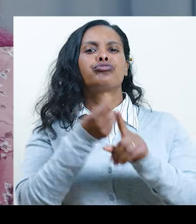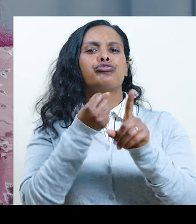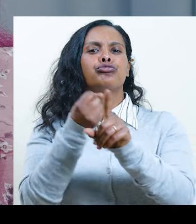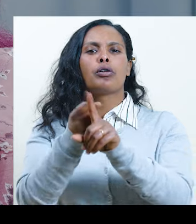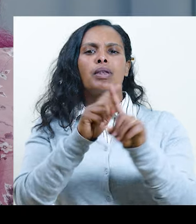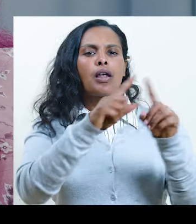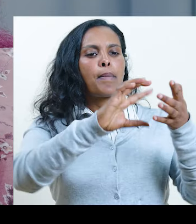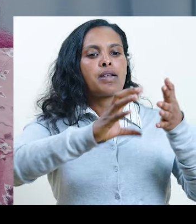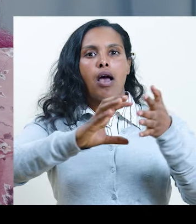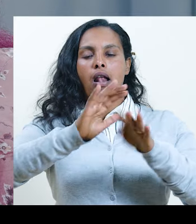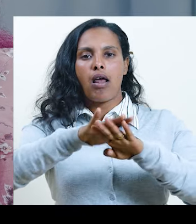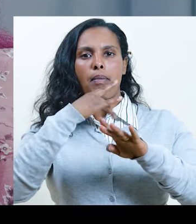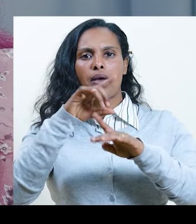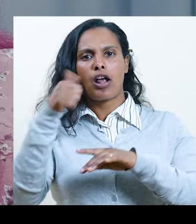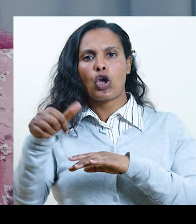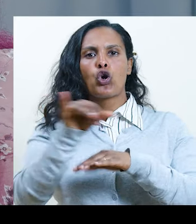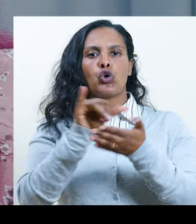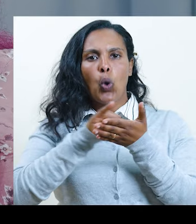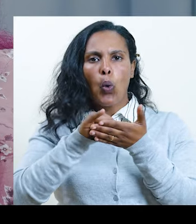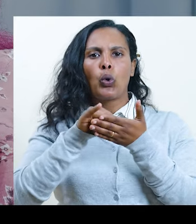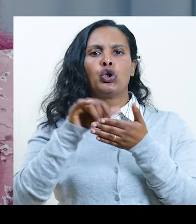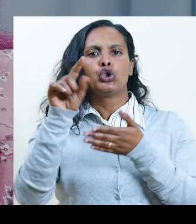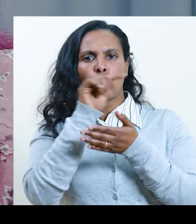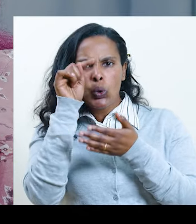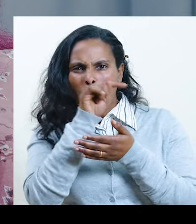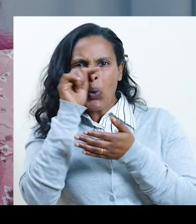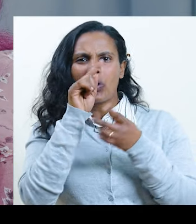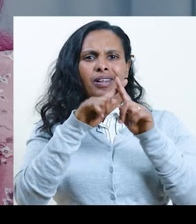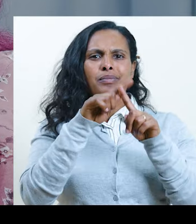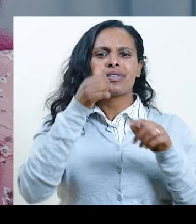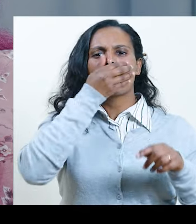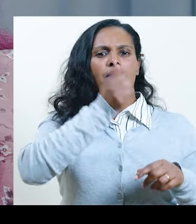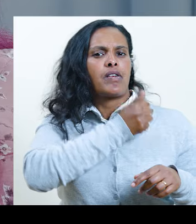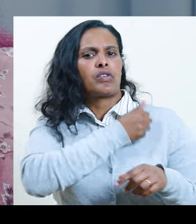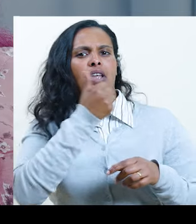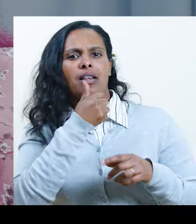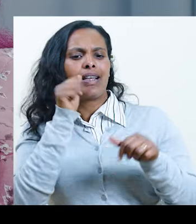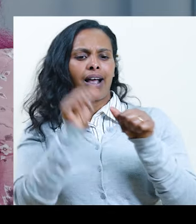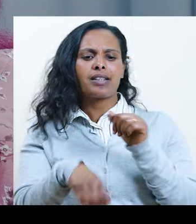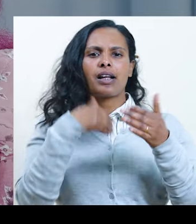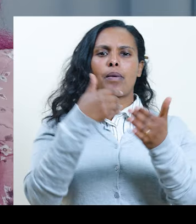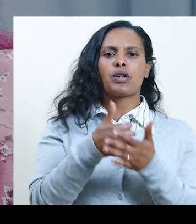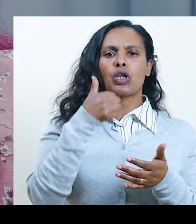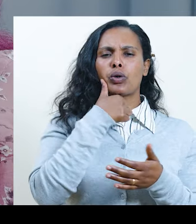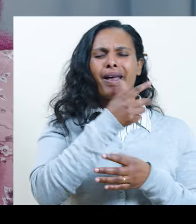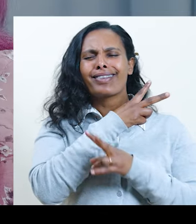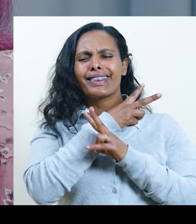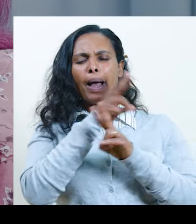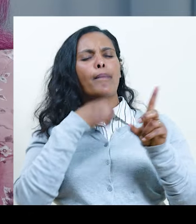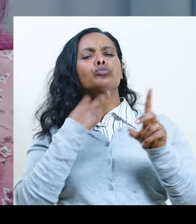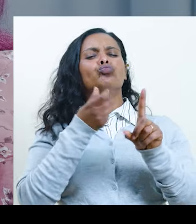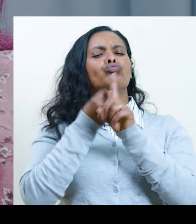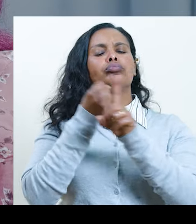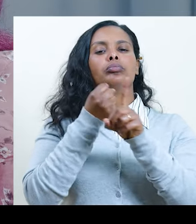አሁንም በየሚዲያው ላይ በራሷ ዩቲዩብም ቲክቶክም ላይ ስለሚደፈሩ ሴቶች፣ ጥቃት ስለደረሰባቸው ሴቶች